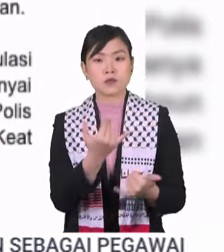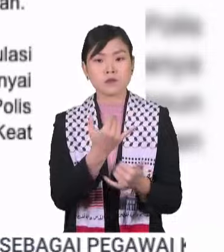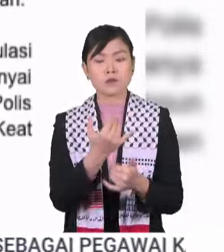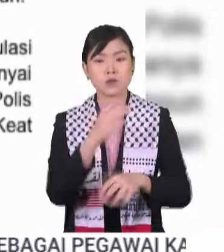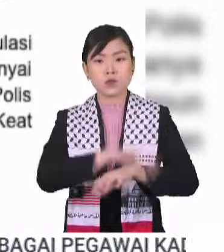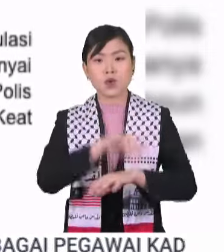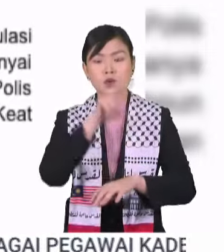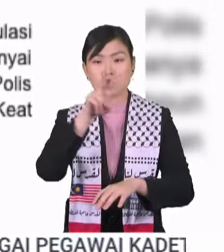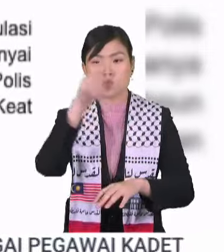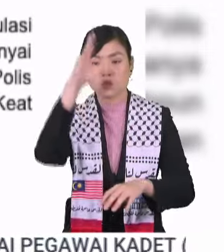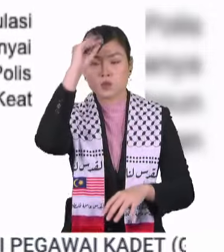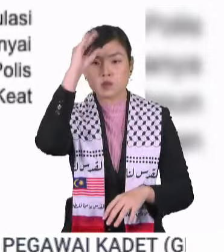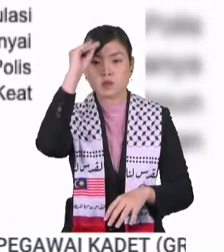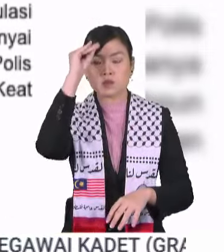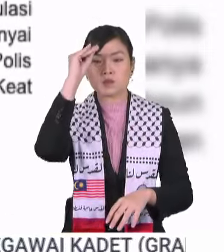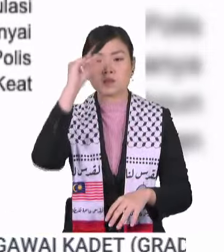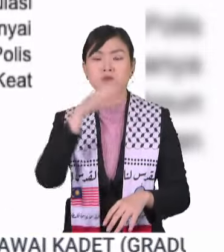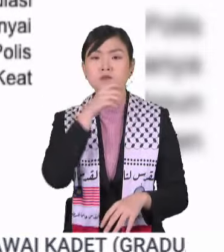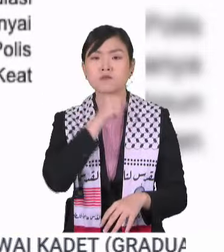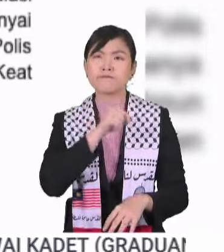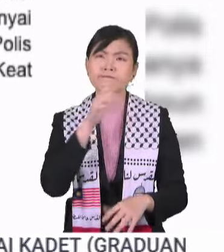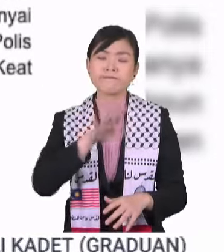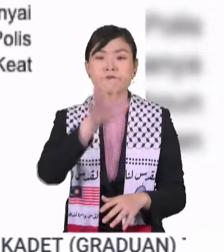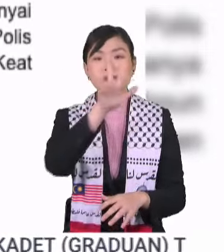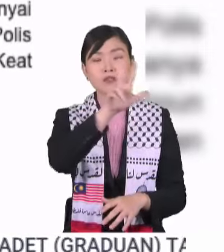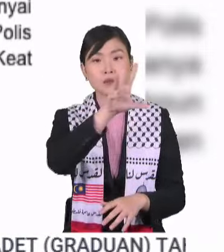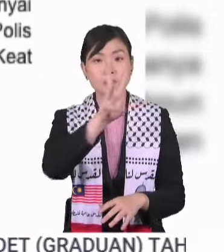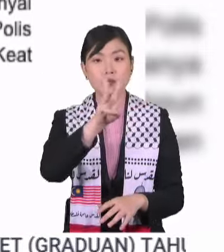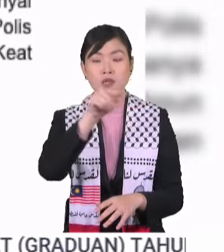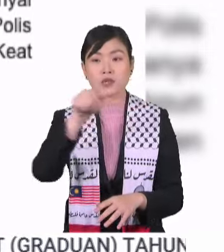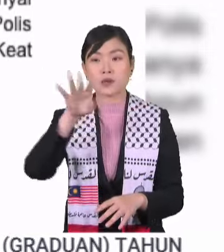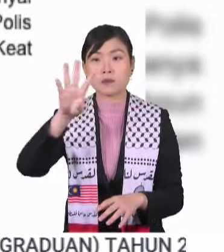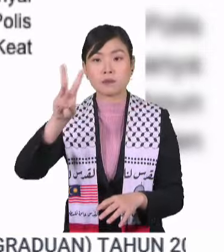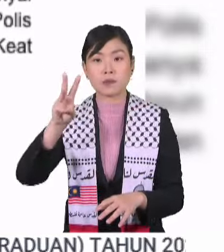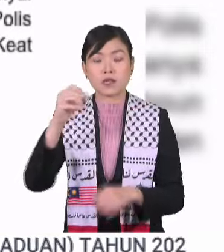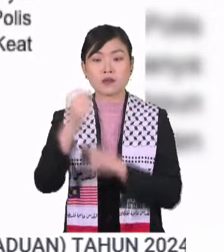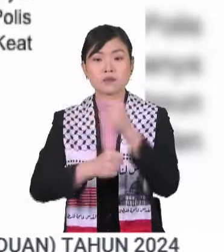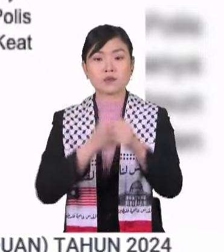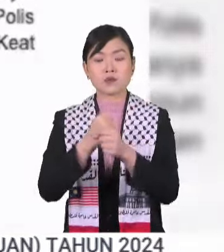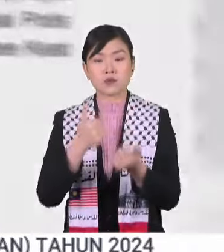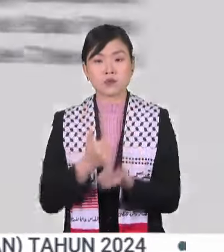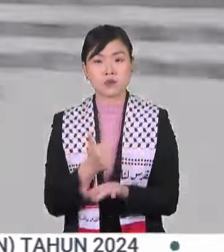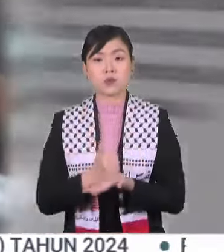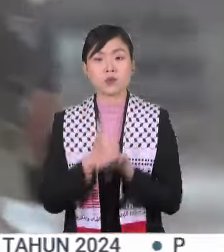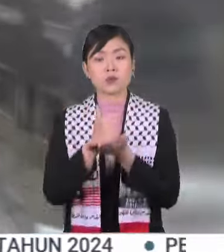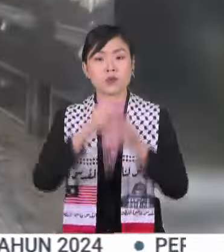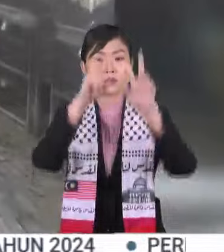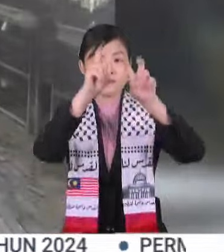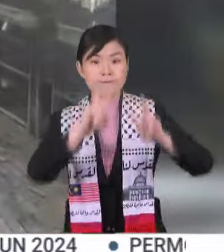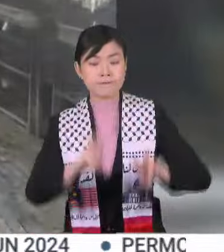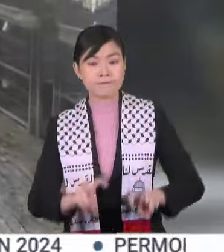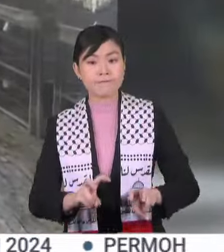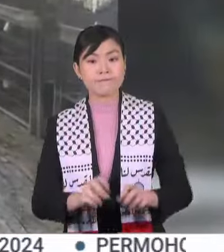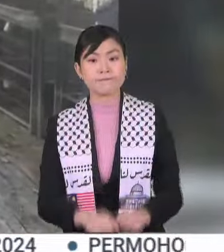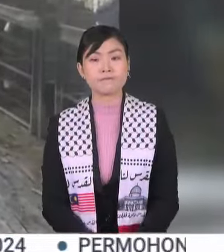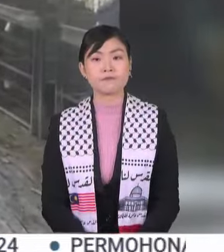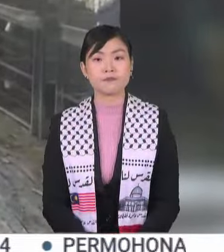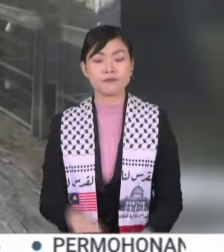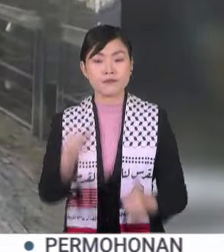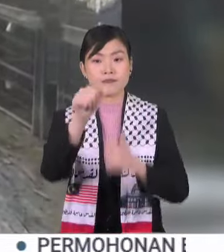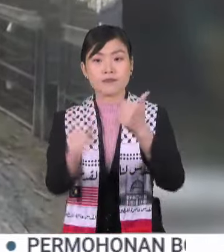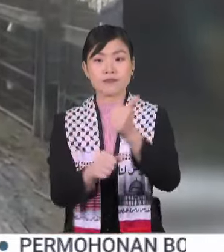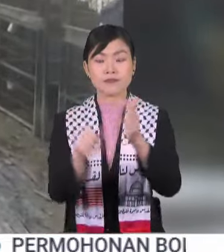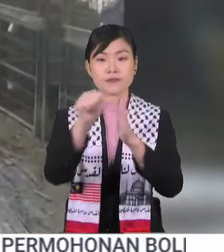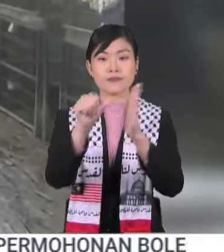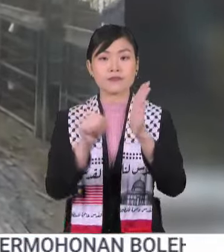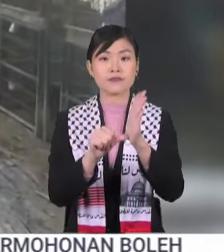tempatan masing-masing berumur lingkungan 36 hingga 46 tahun untuk membantu siasatan kes disiasat di bawah seksyen